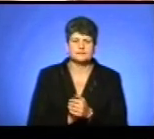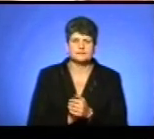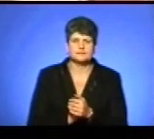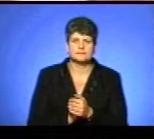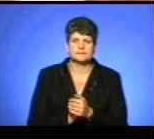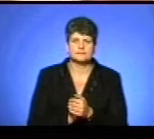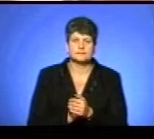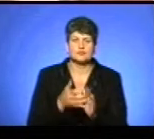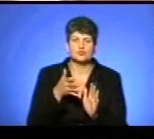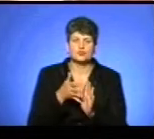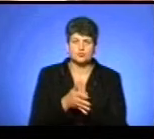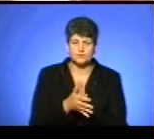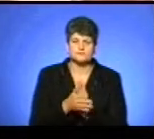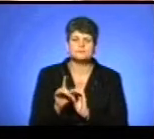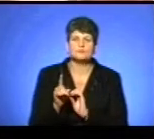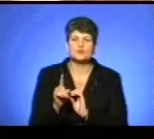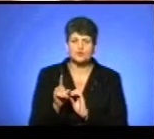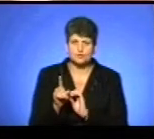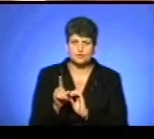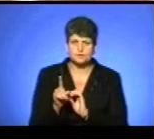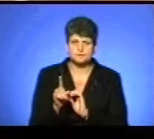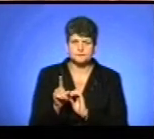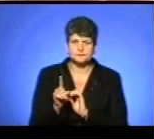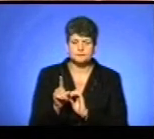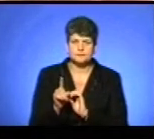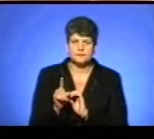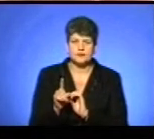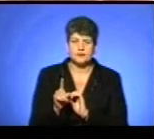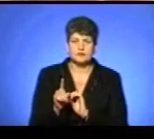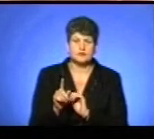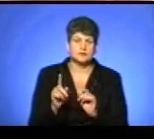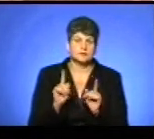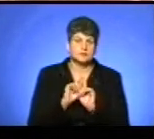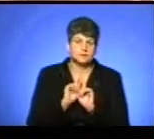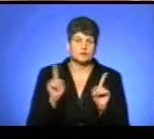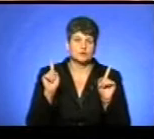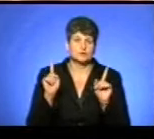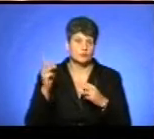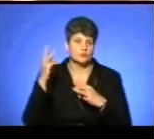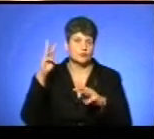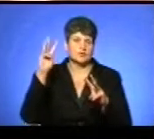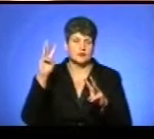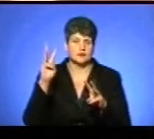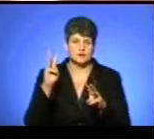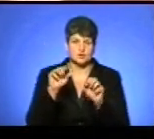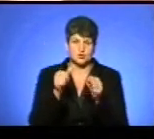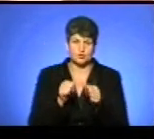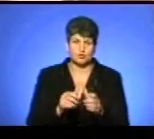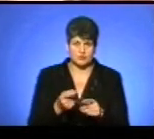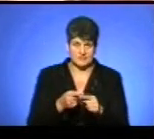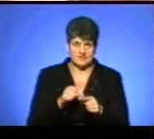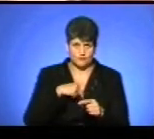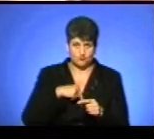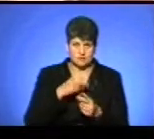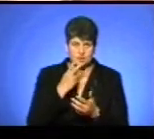Зрозуміло. Чому саме такі постмодерної екзистенційні скульптури? То ваше внутрішнє бачення?